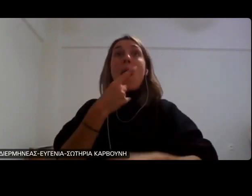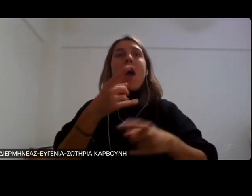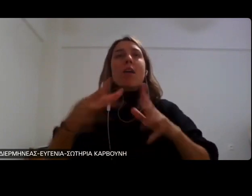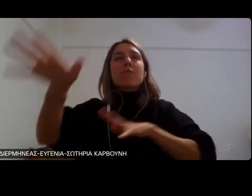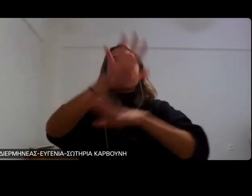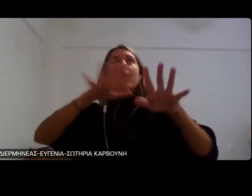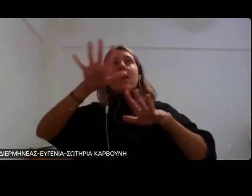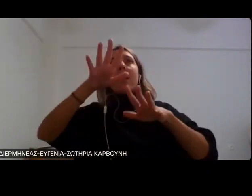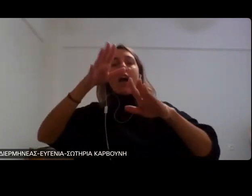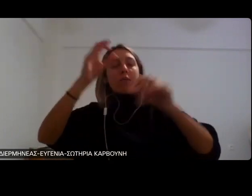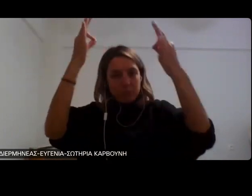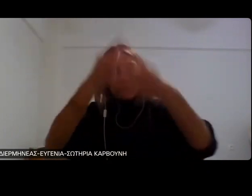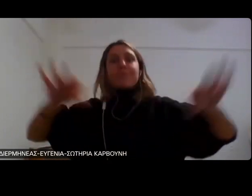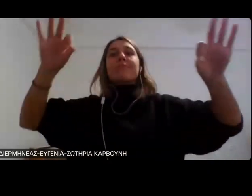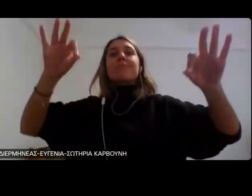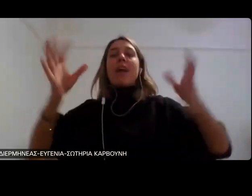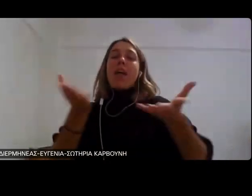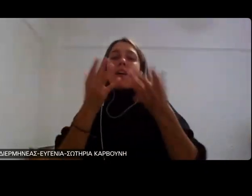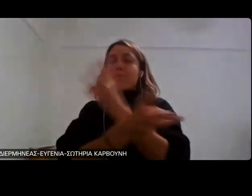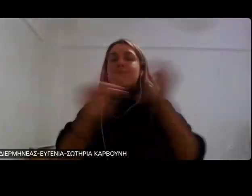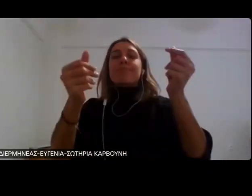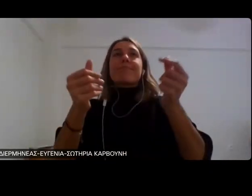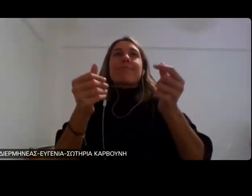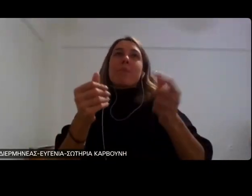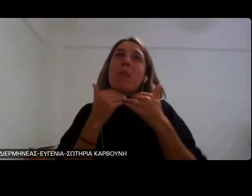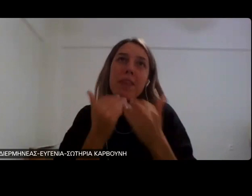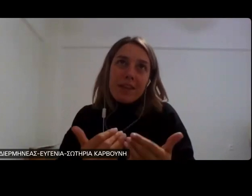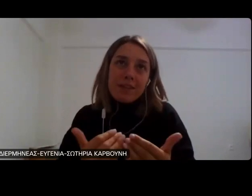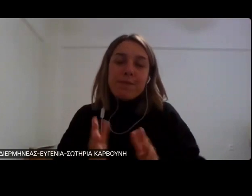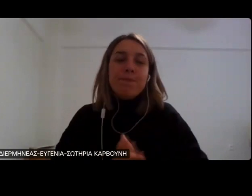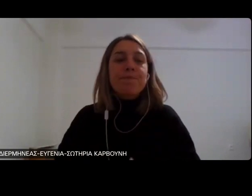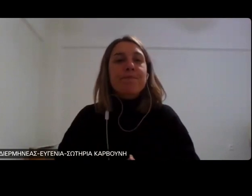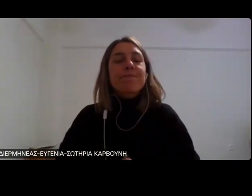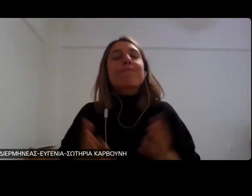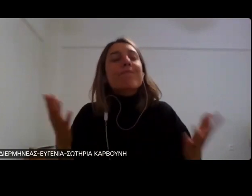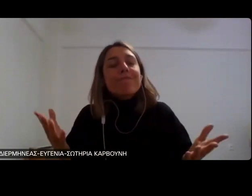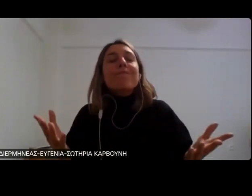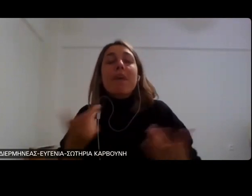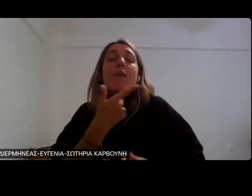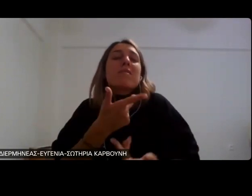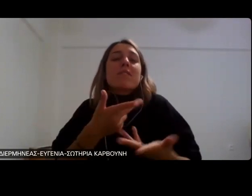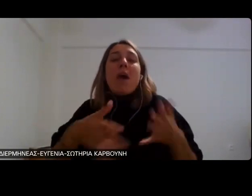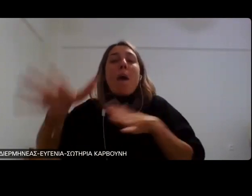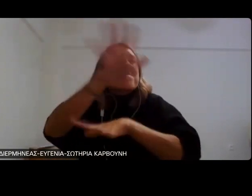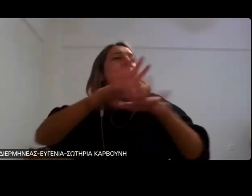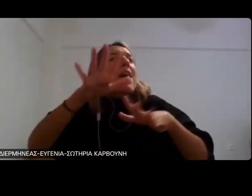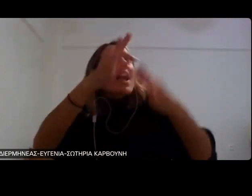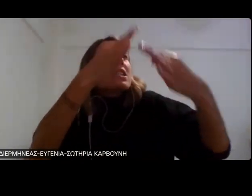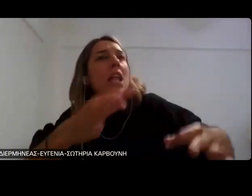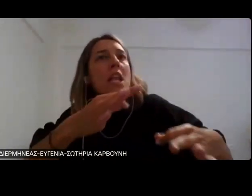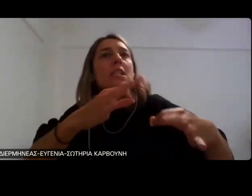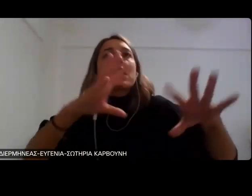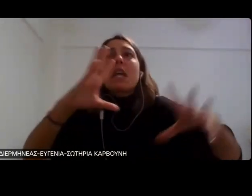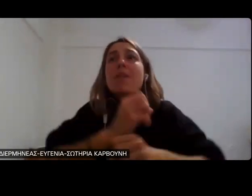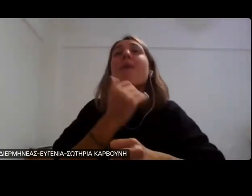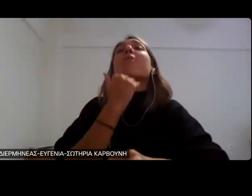Προφανώς, αλλά αυτό δεν σημαίνει ότι δεν μπορούμε να επιδιώκουμε μη μαγικές λύσεις που μπορεί να έχουν έστω και μερικά